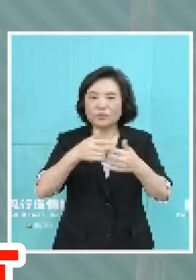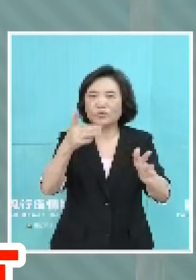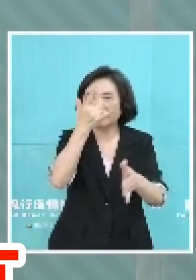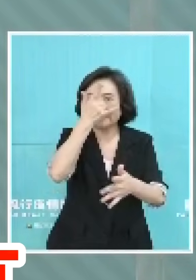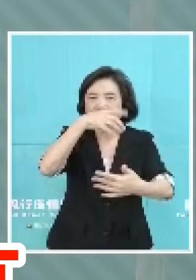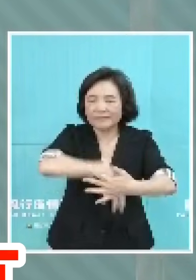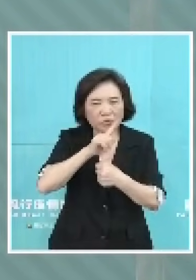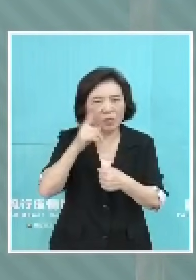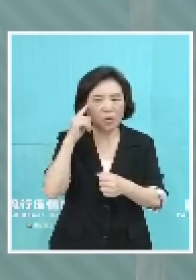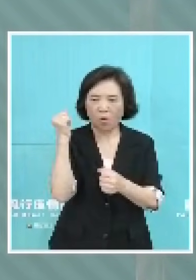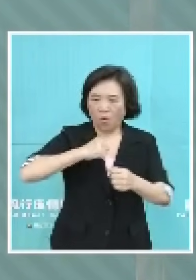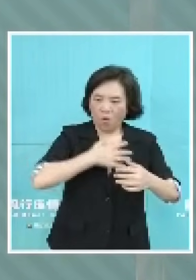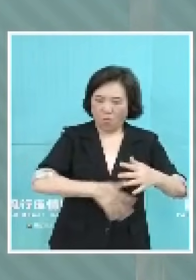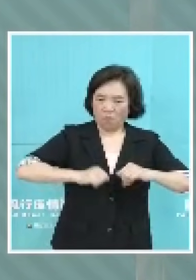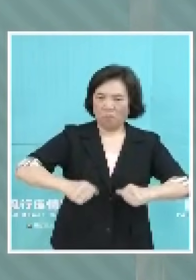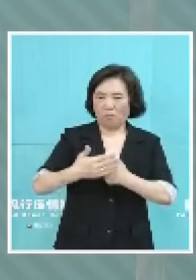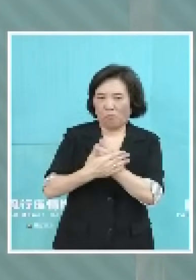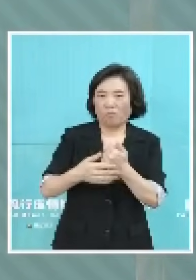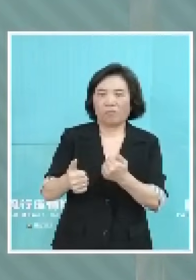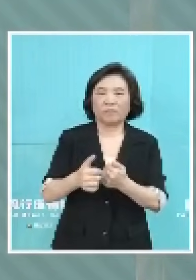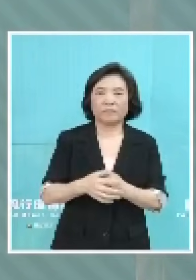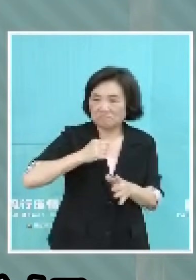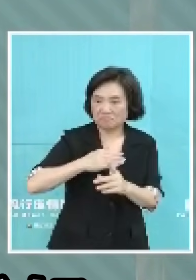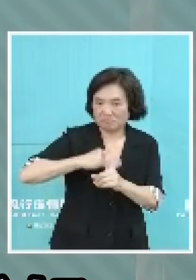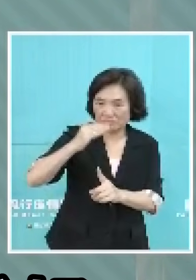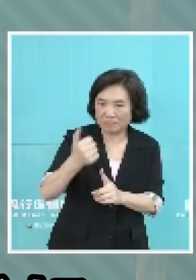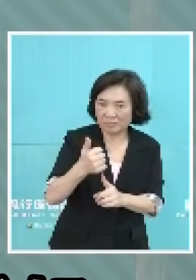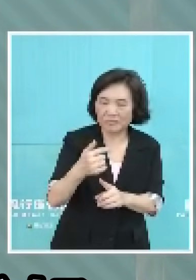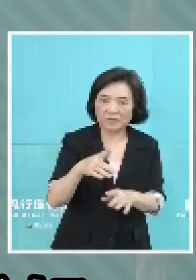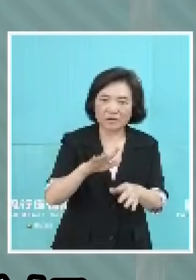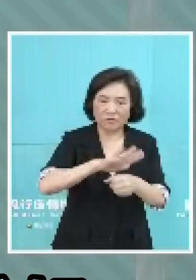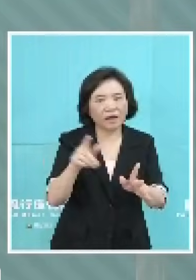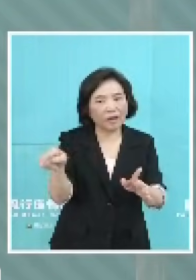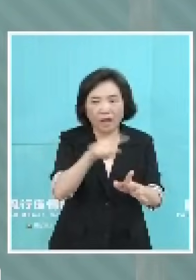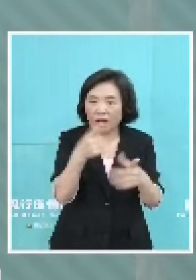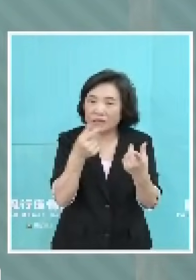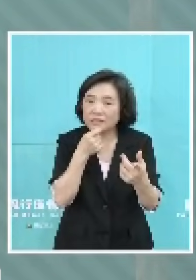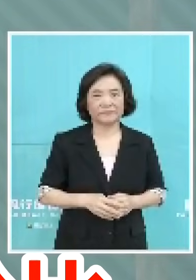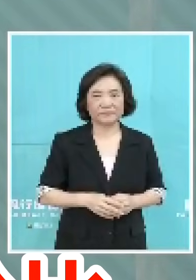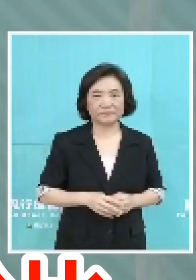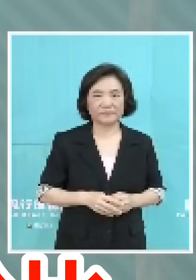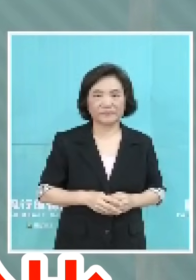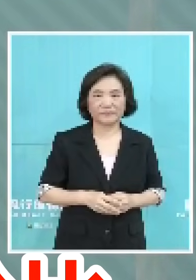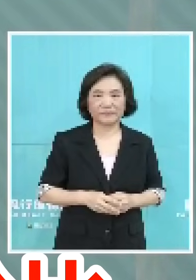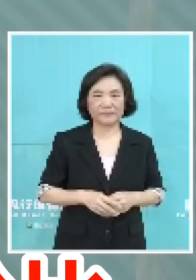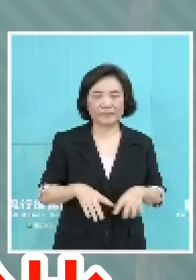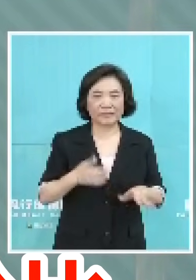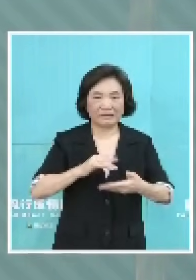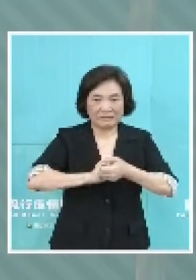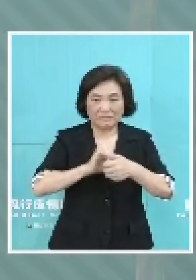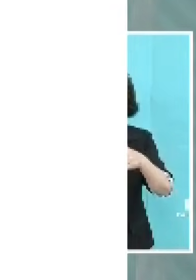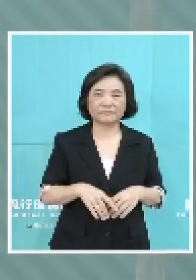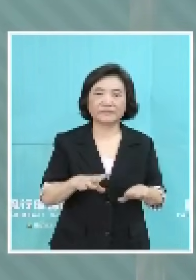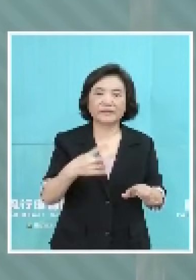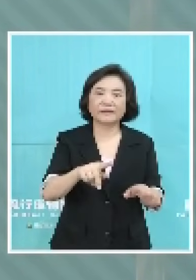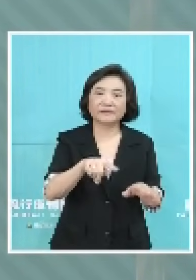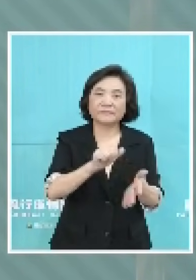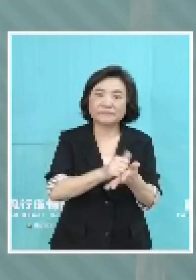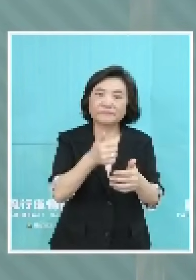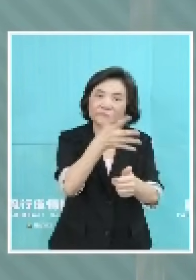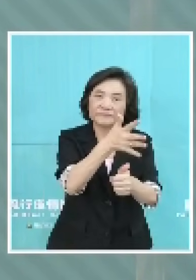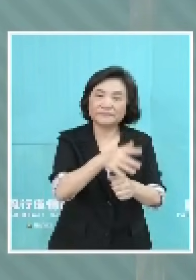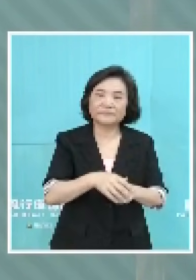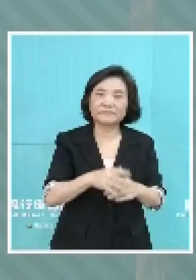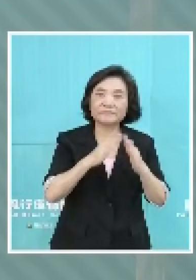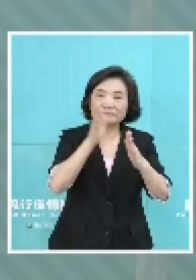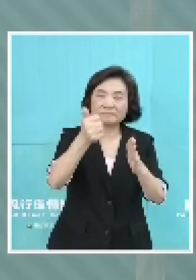话抗体比较高，抗体浓度比较高，是不是保证防疫效果就一定比较好？这个倒不一定，没有绝对的百分比了。 市长昨天提